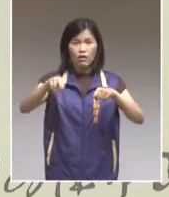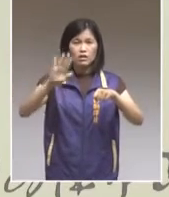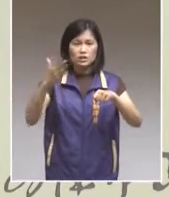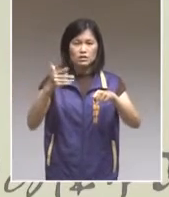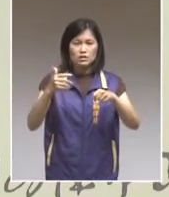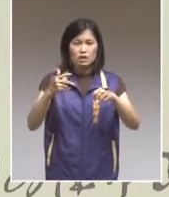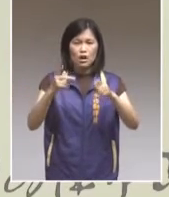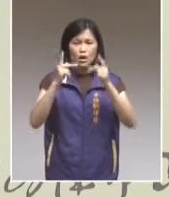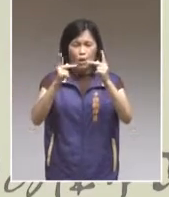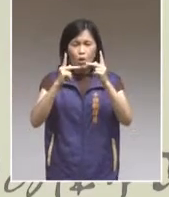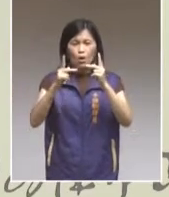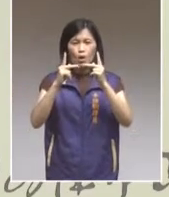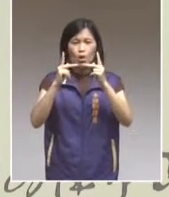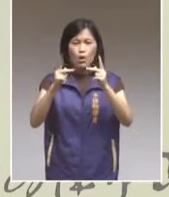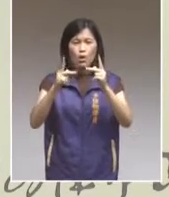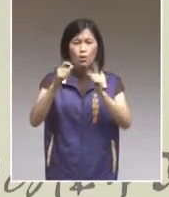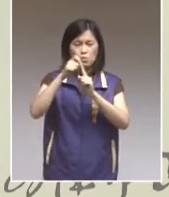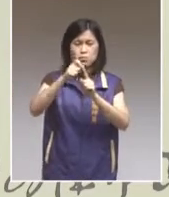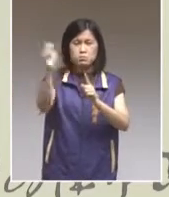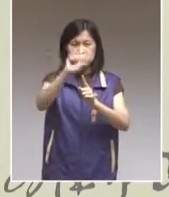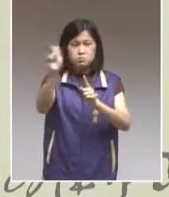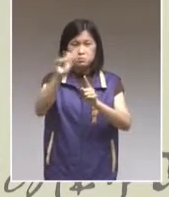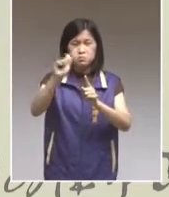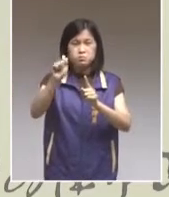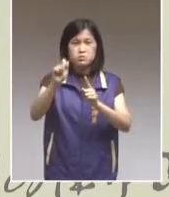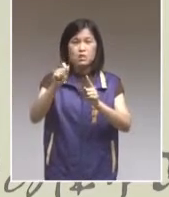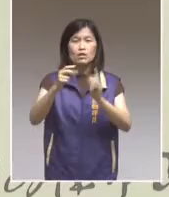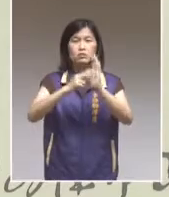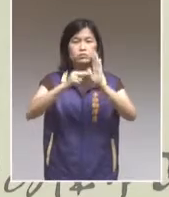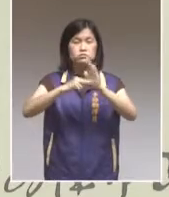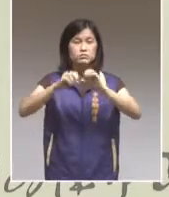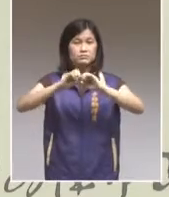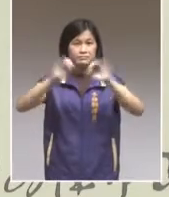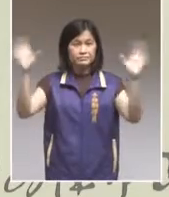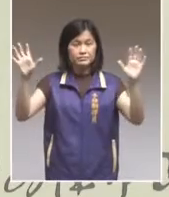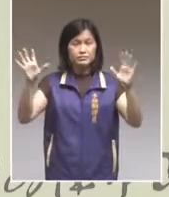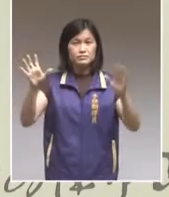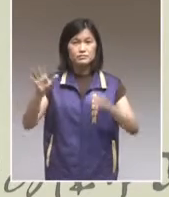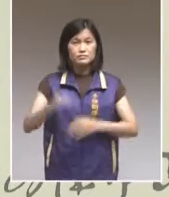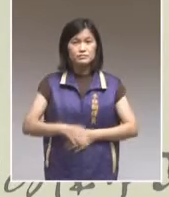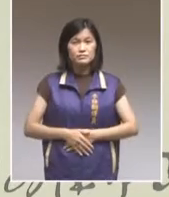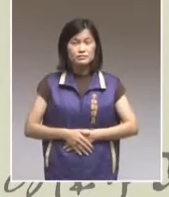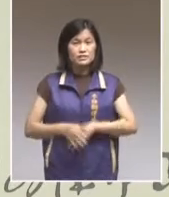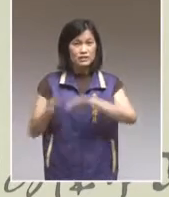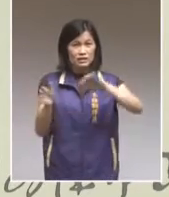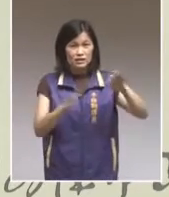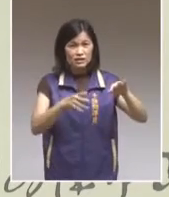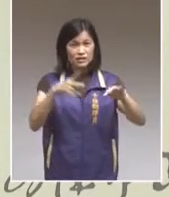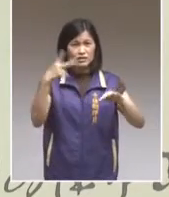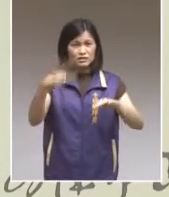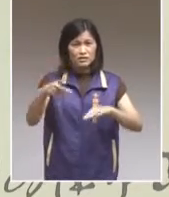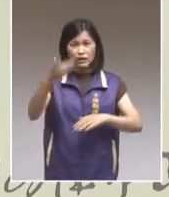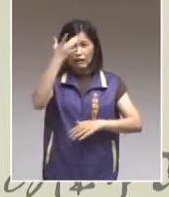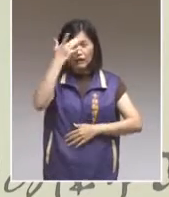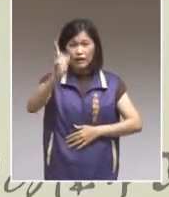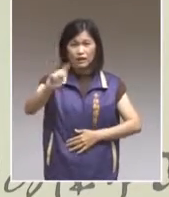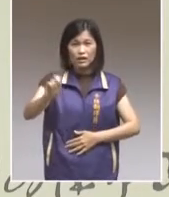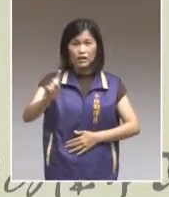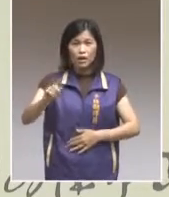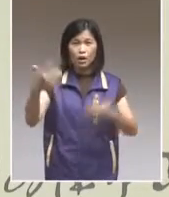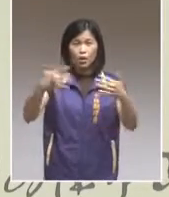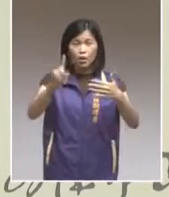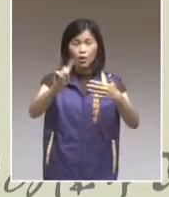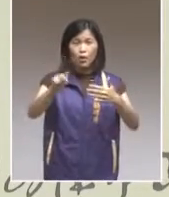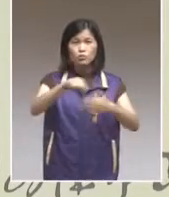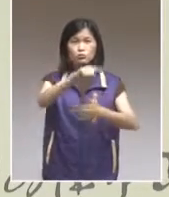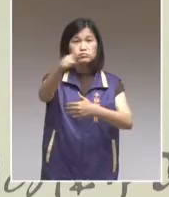交通运输工具，这个部分跟大家做个说明。那另外一个问题就是说，大家也